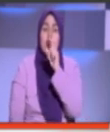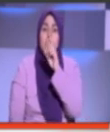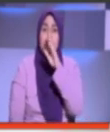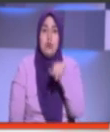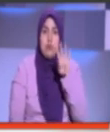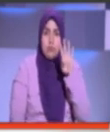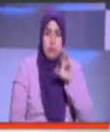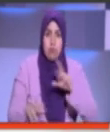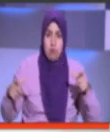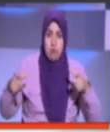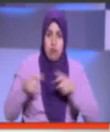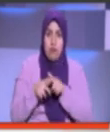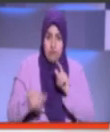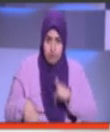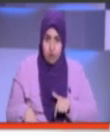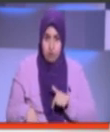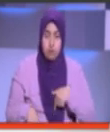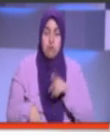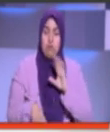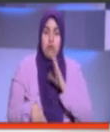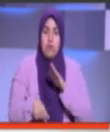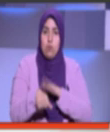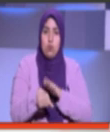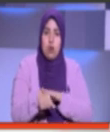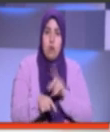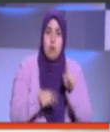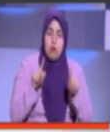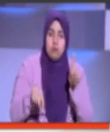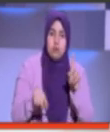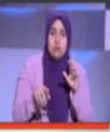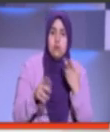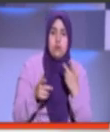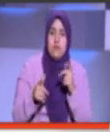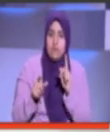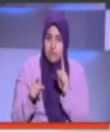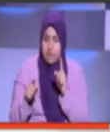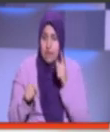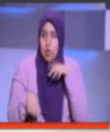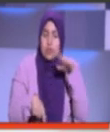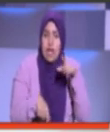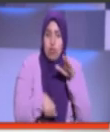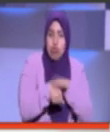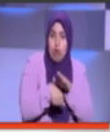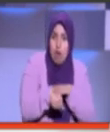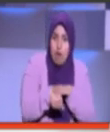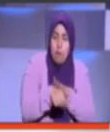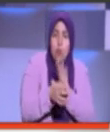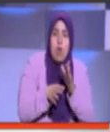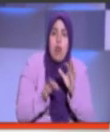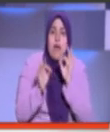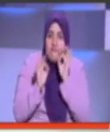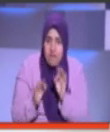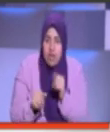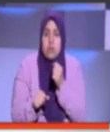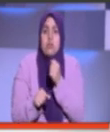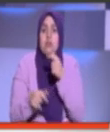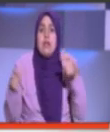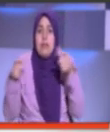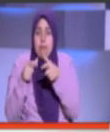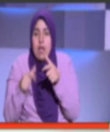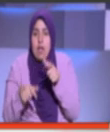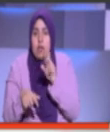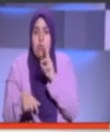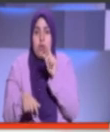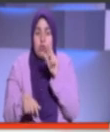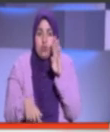أنه هناك مطالبات بهذا؟ هناك مطالبات رسمية، ويعني الأمر